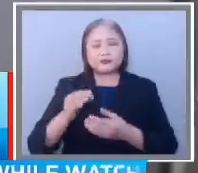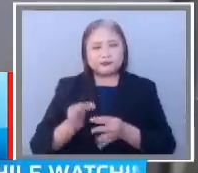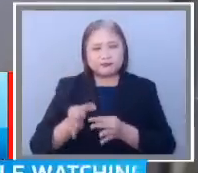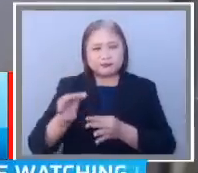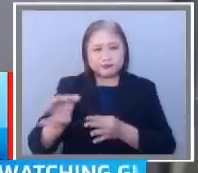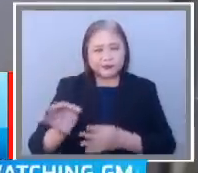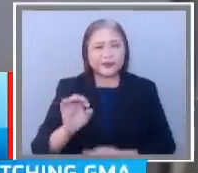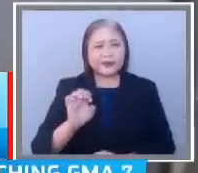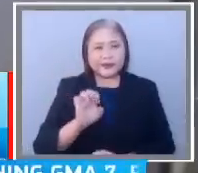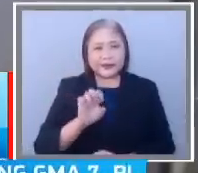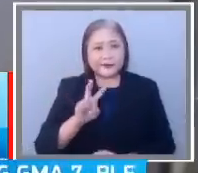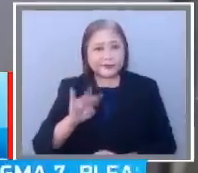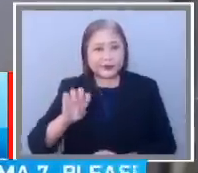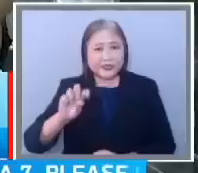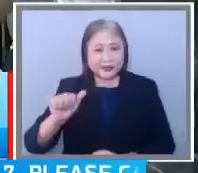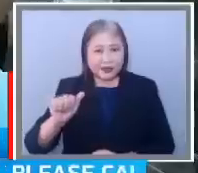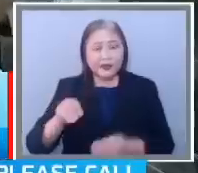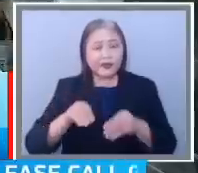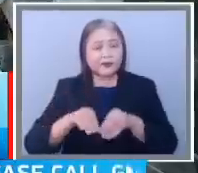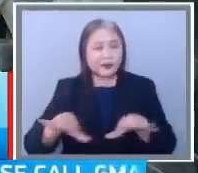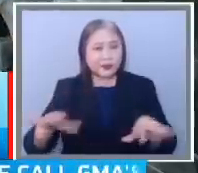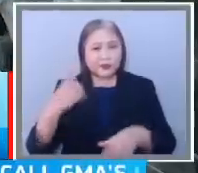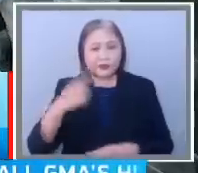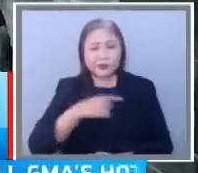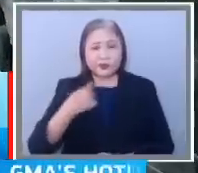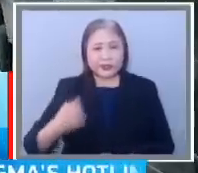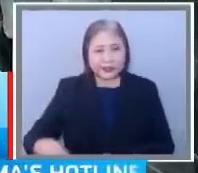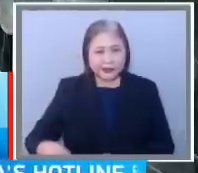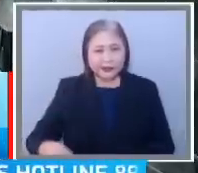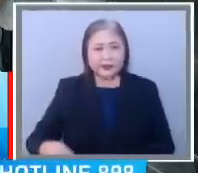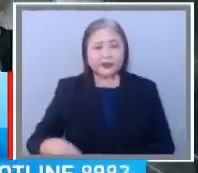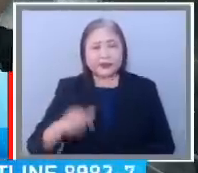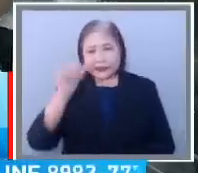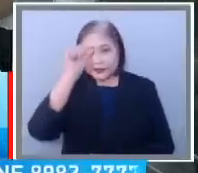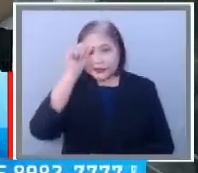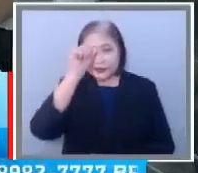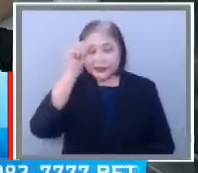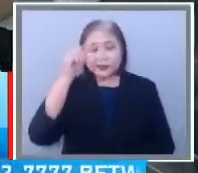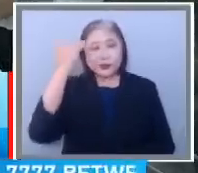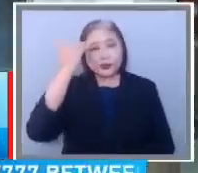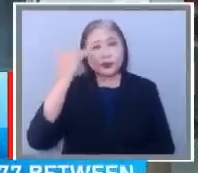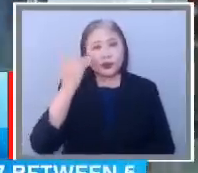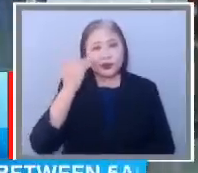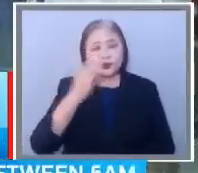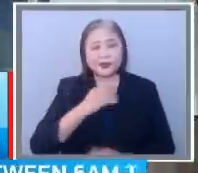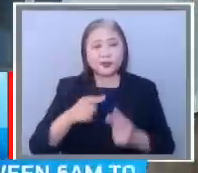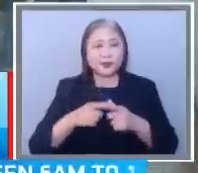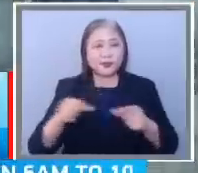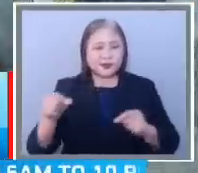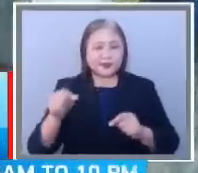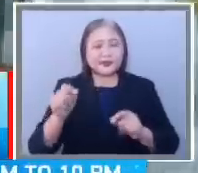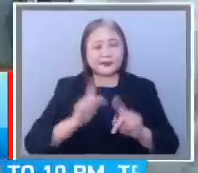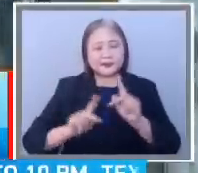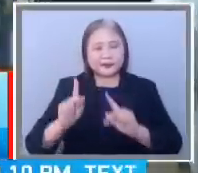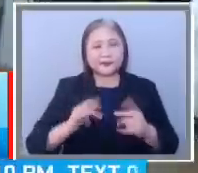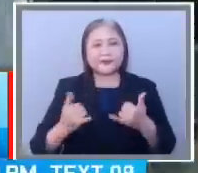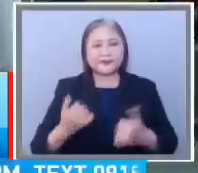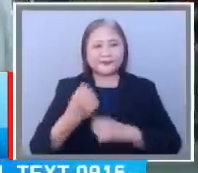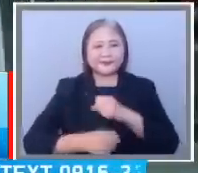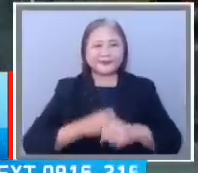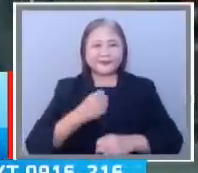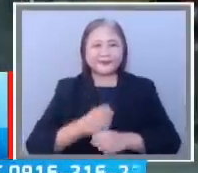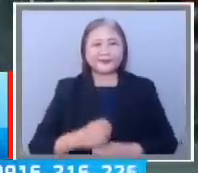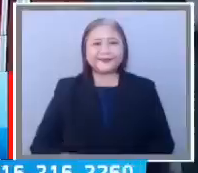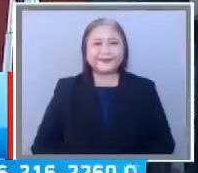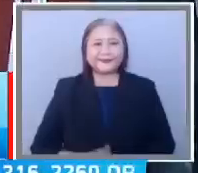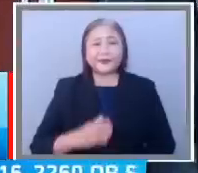e-visa rollout para sa mga Chinese, Indian, South Korean at Japanese nationals ngayong taon at ang pag-alis